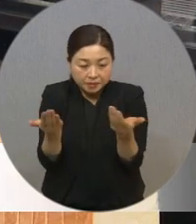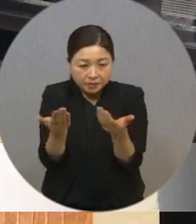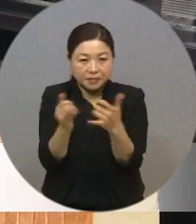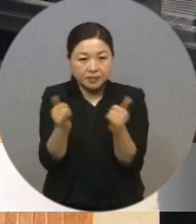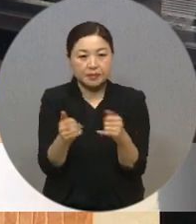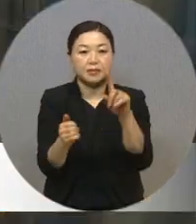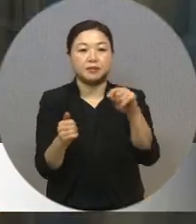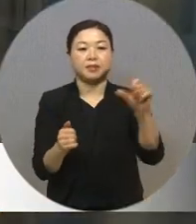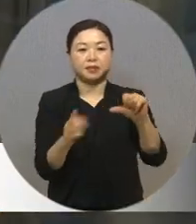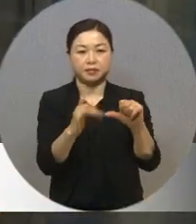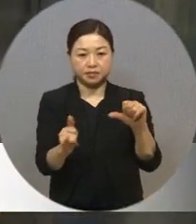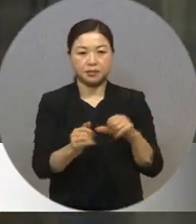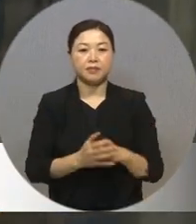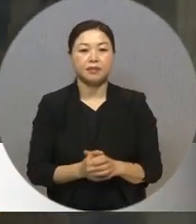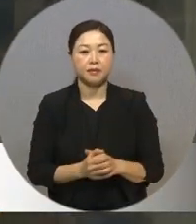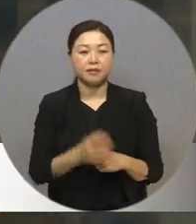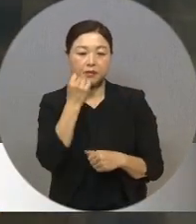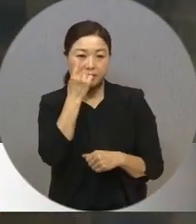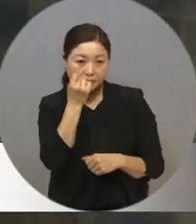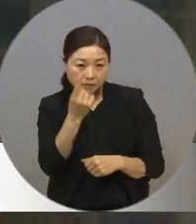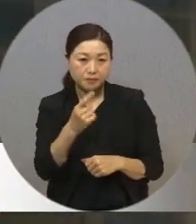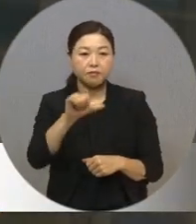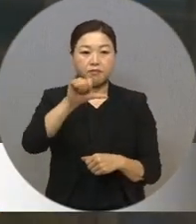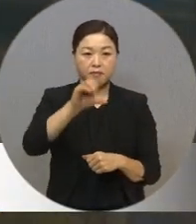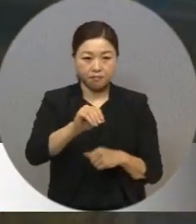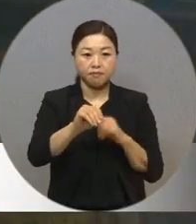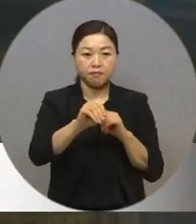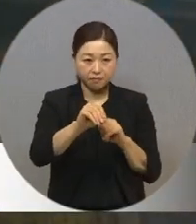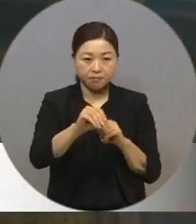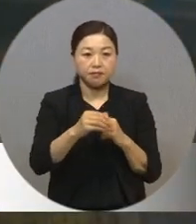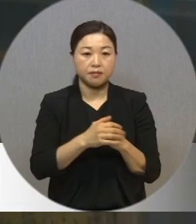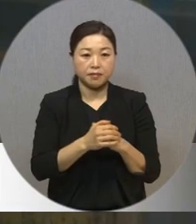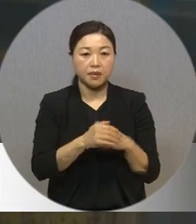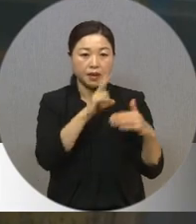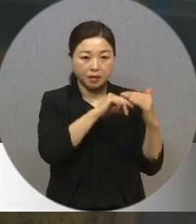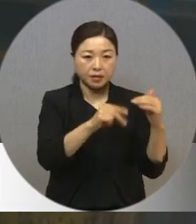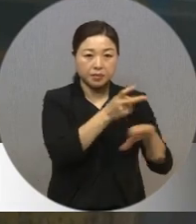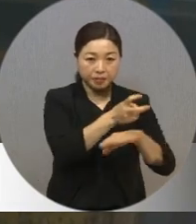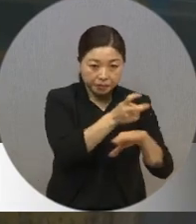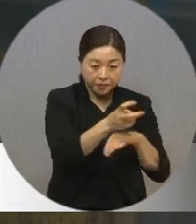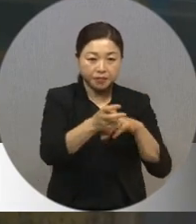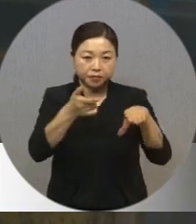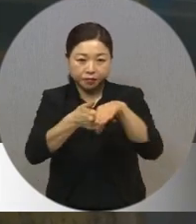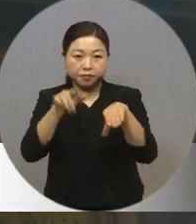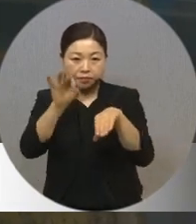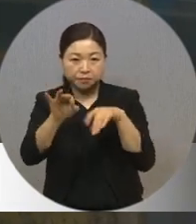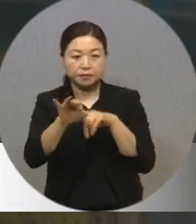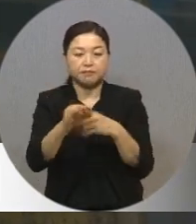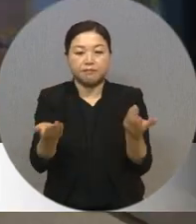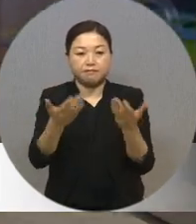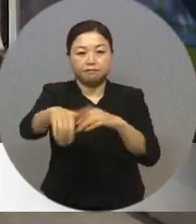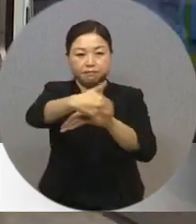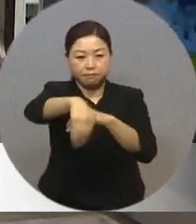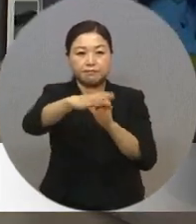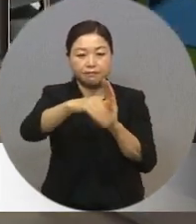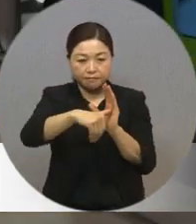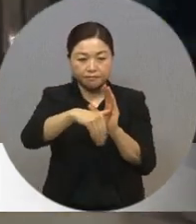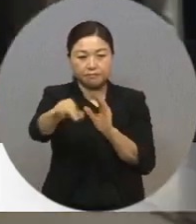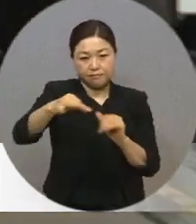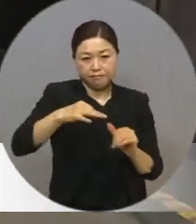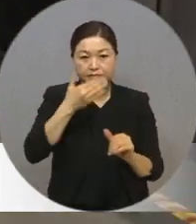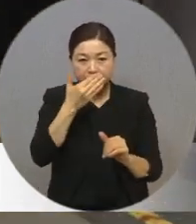5천 명입니다. 월 5만 원 한도 안에서 대중교통 요금, 주유비 등 출퇴근 교통 실비를 지원받는